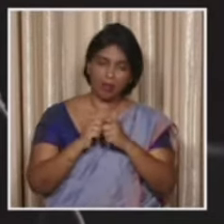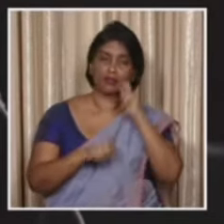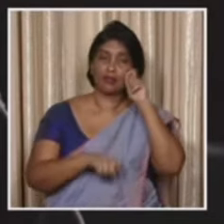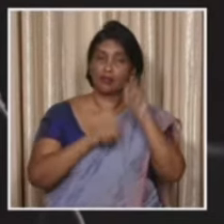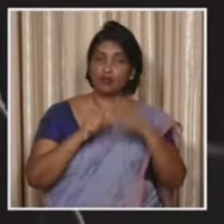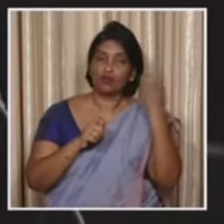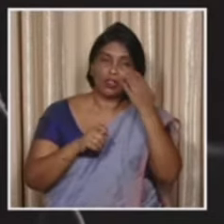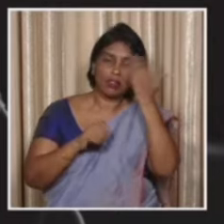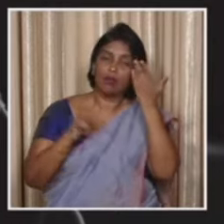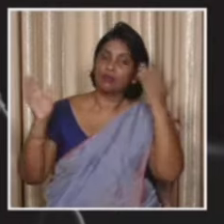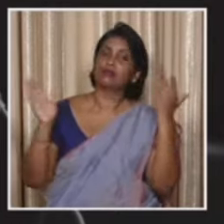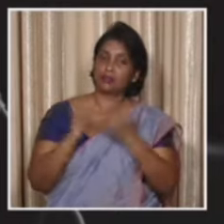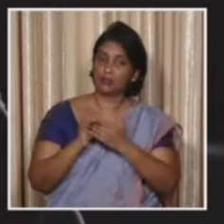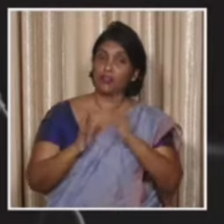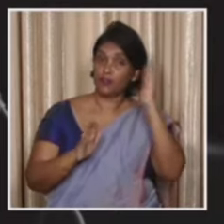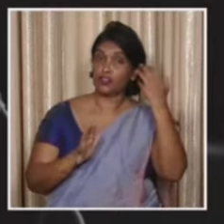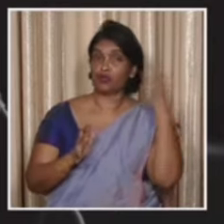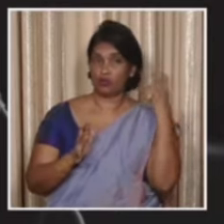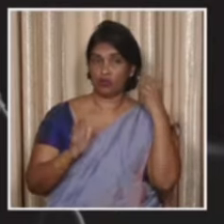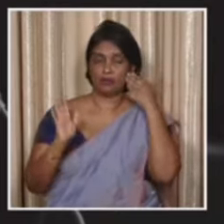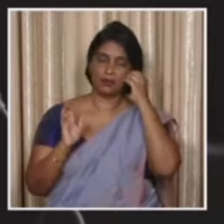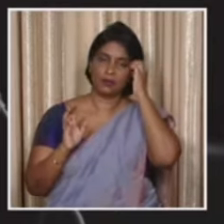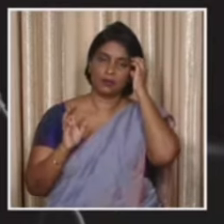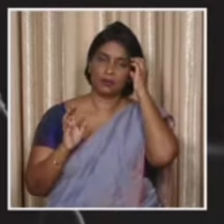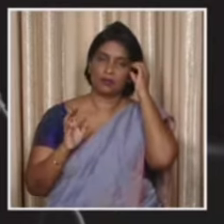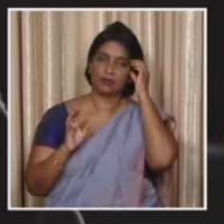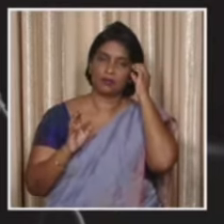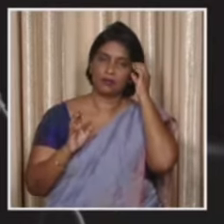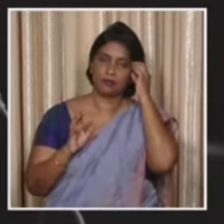ஜன கொட்டாஸ் வினுவேன் விசேஷம் முஸ்லிம் ஜனதாவ வினுவேன்